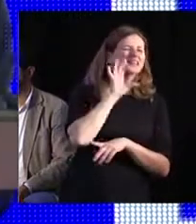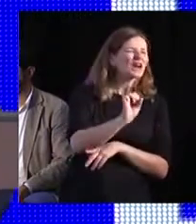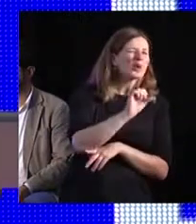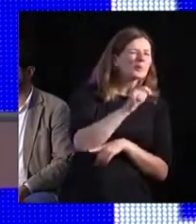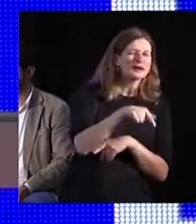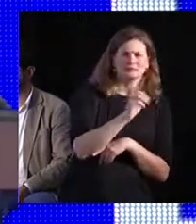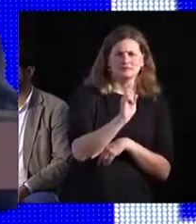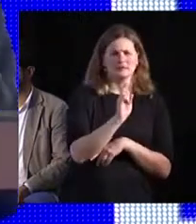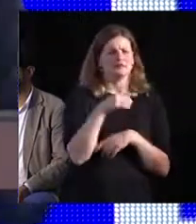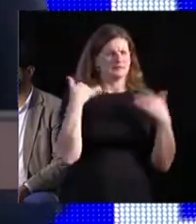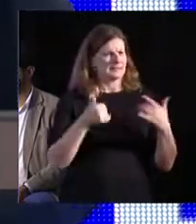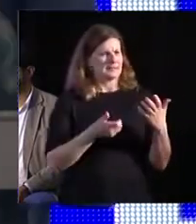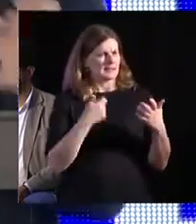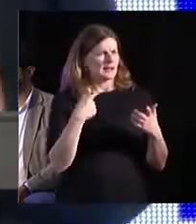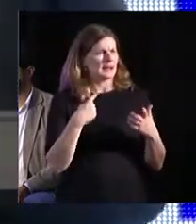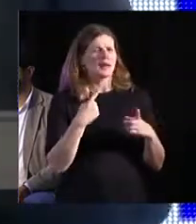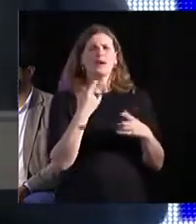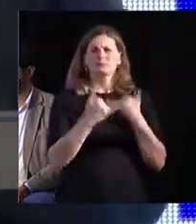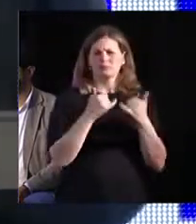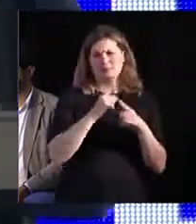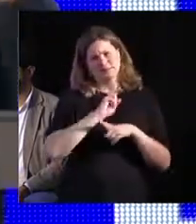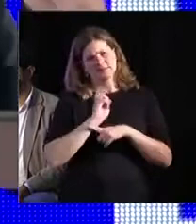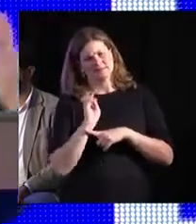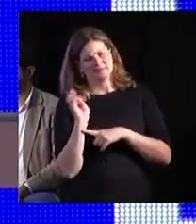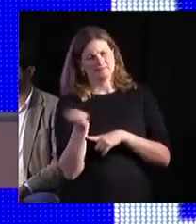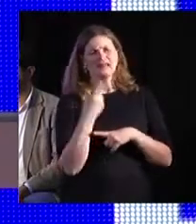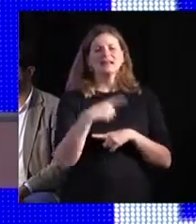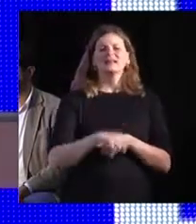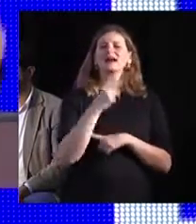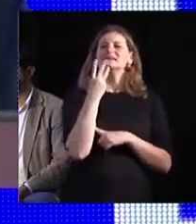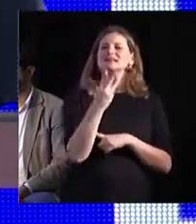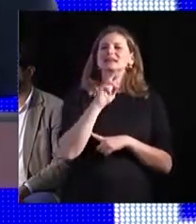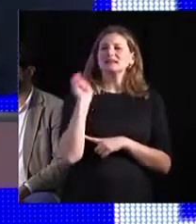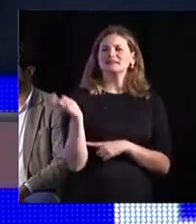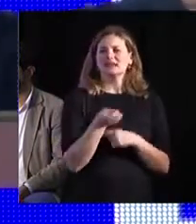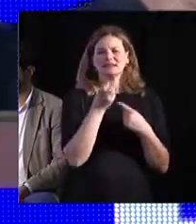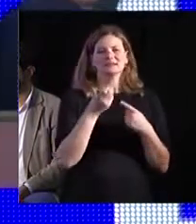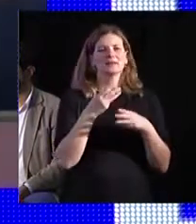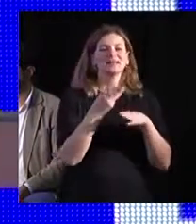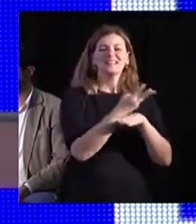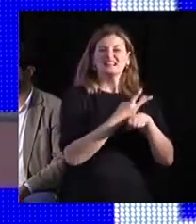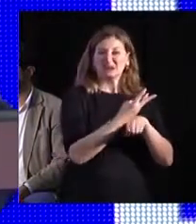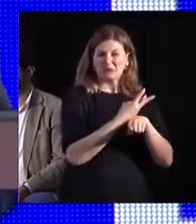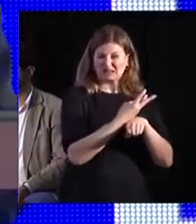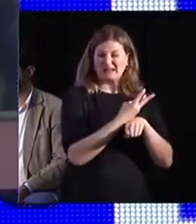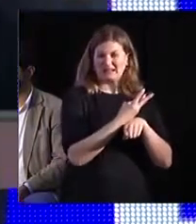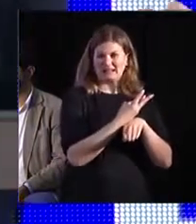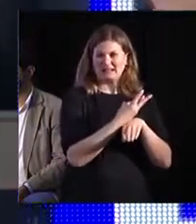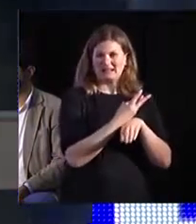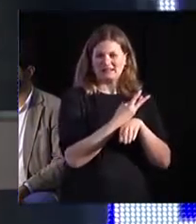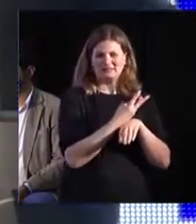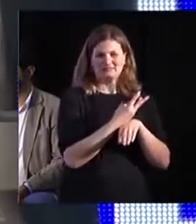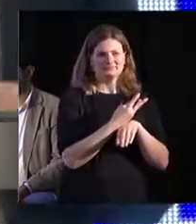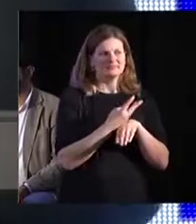ens hi juguem dècades. I es poden donar tres alternatives. L'alternativa del tripartit de